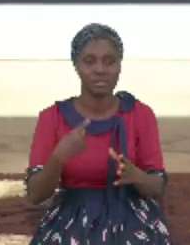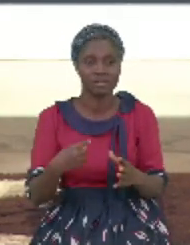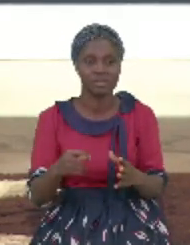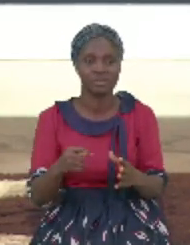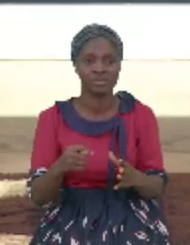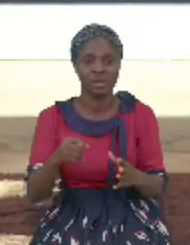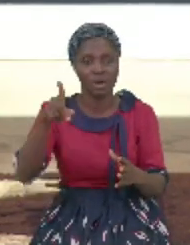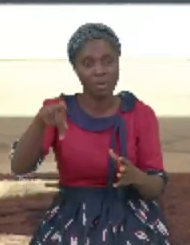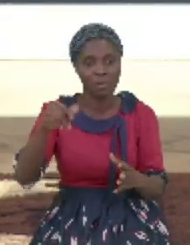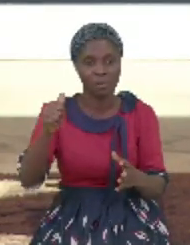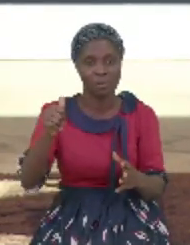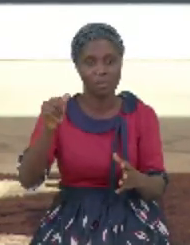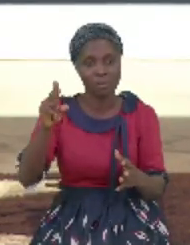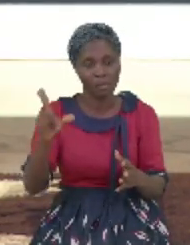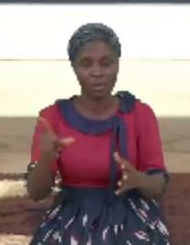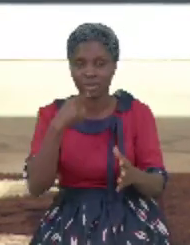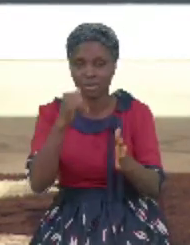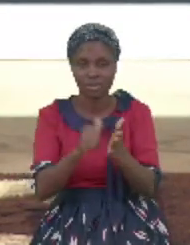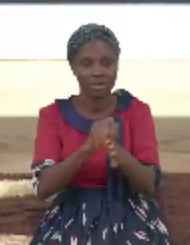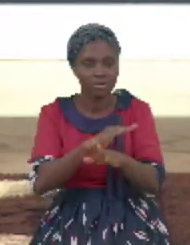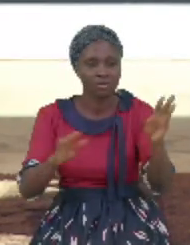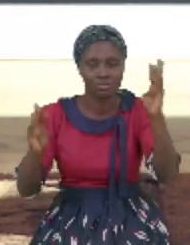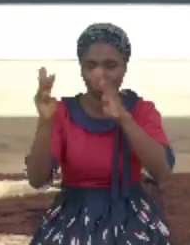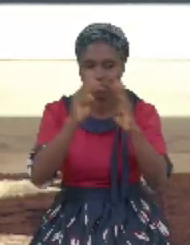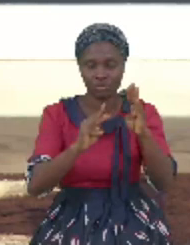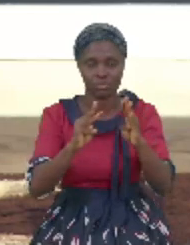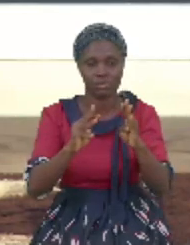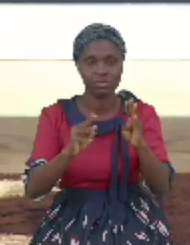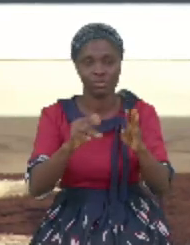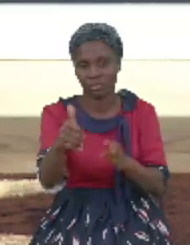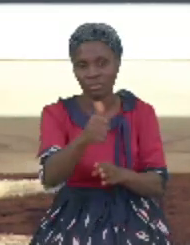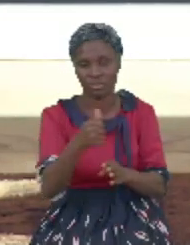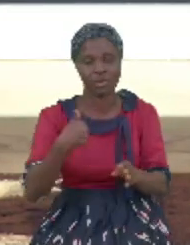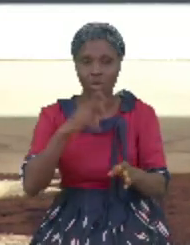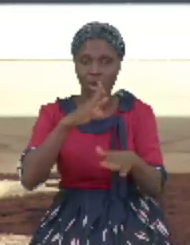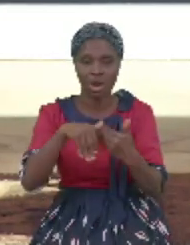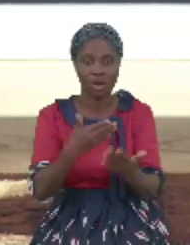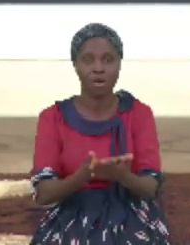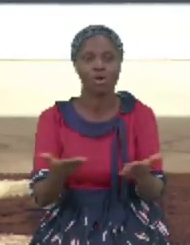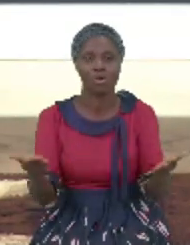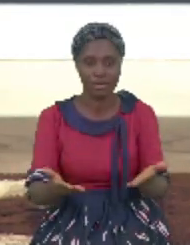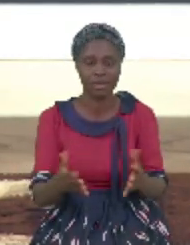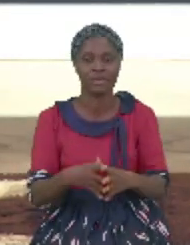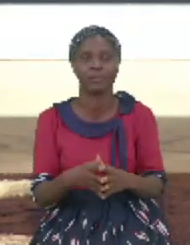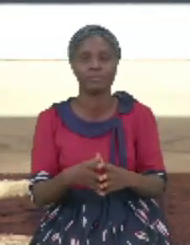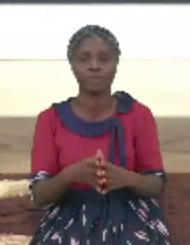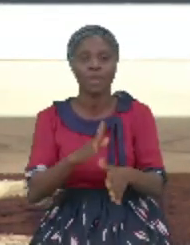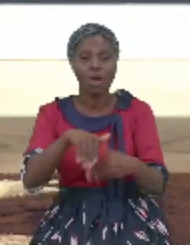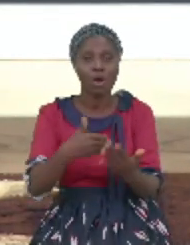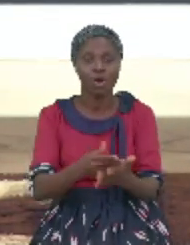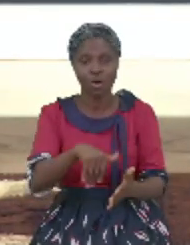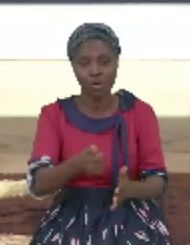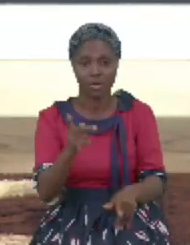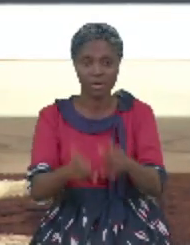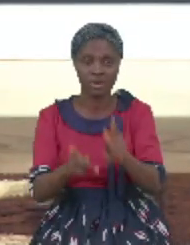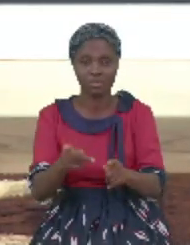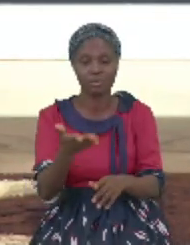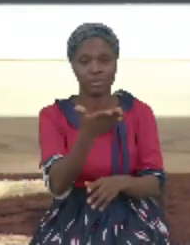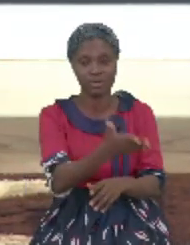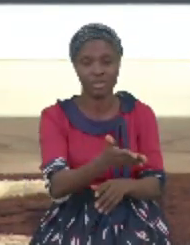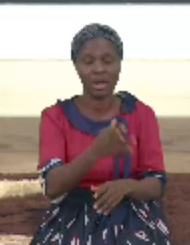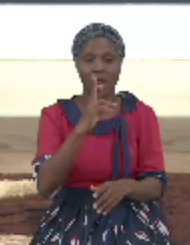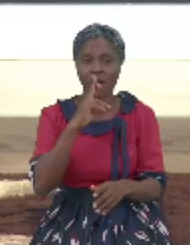ne te gêne pas, ne te fais pas de mal, nous sommes tous ici. Au fait, Paul et Silas étaient là pour le salut de cet homme-là et pour les autres